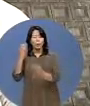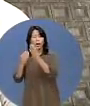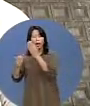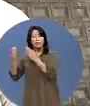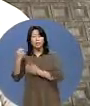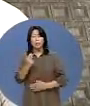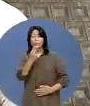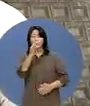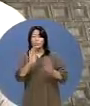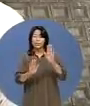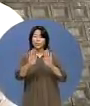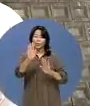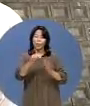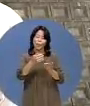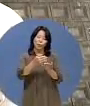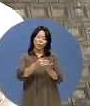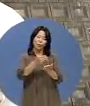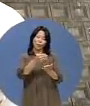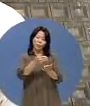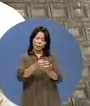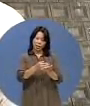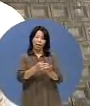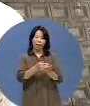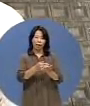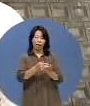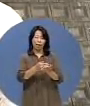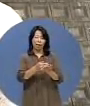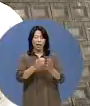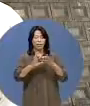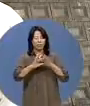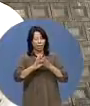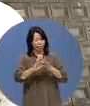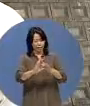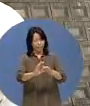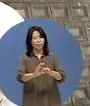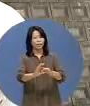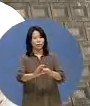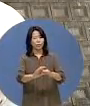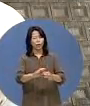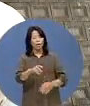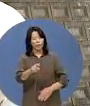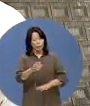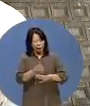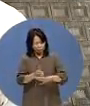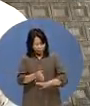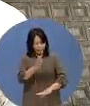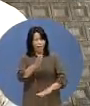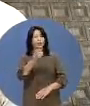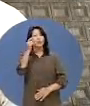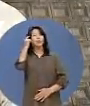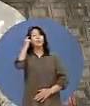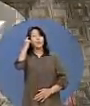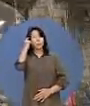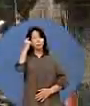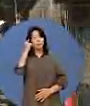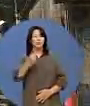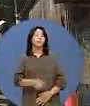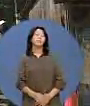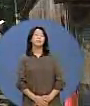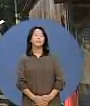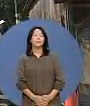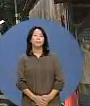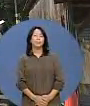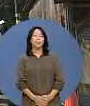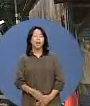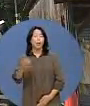昔の雰囲気をね、そこそこ残して伝えていただいていることは大変ありがたいことだと思います。